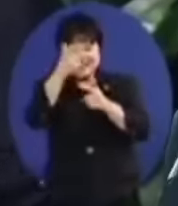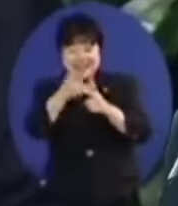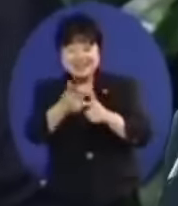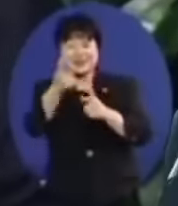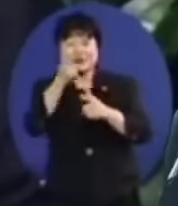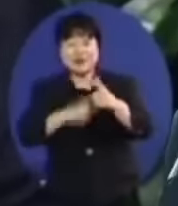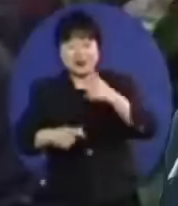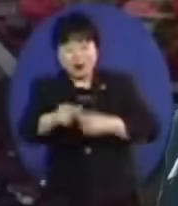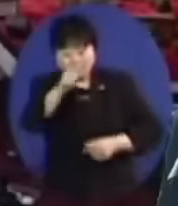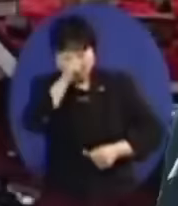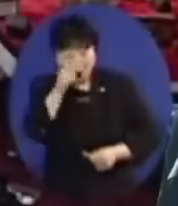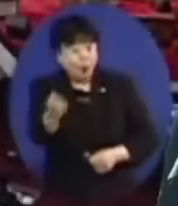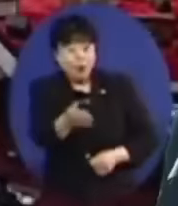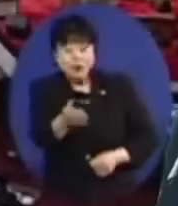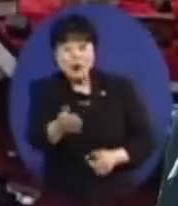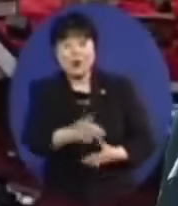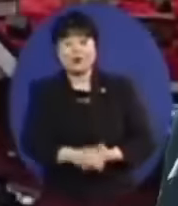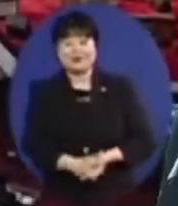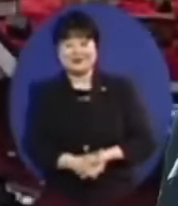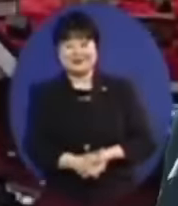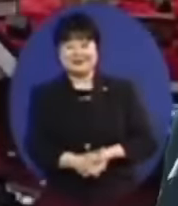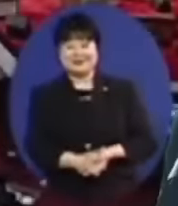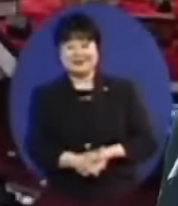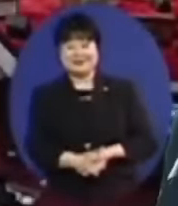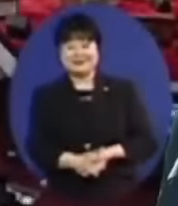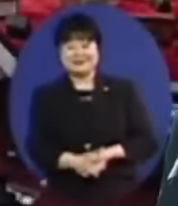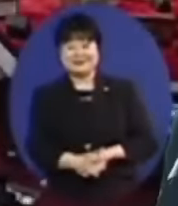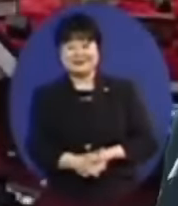예수님보다 더 좋은 것이 어디 있습니까?